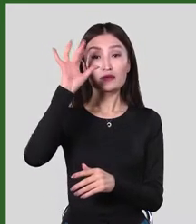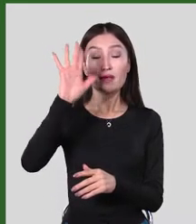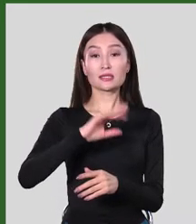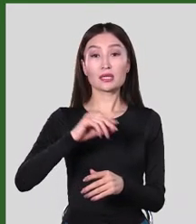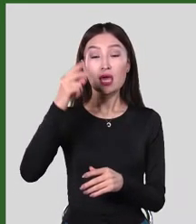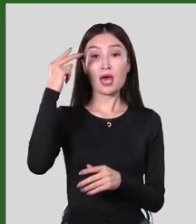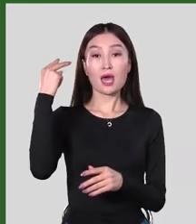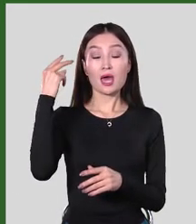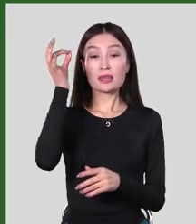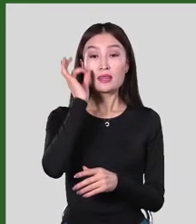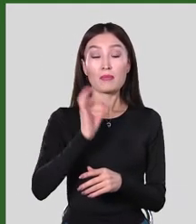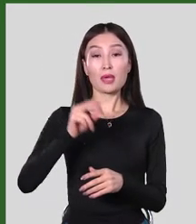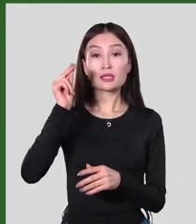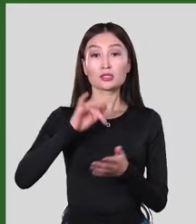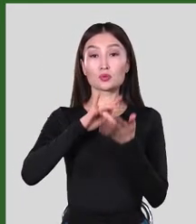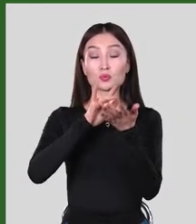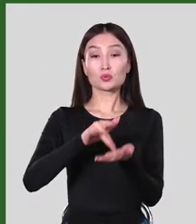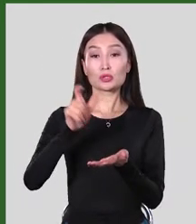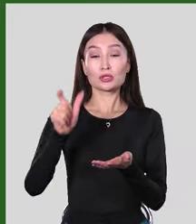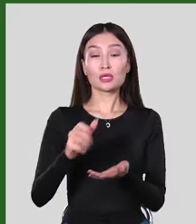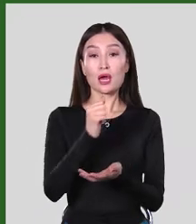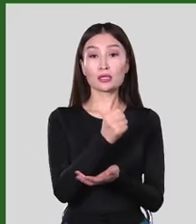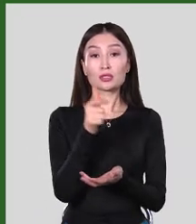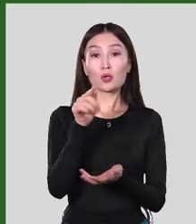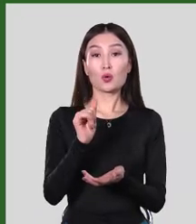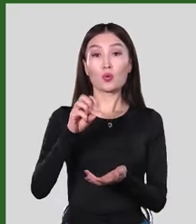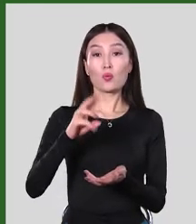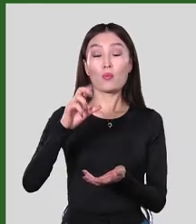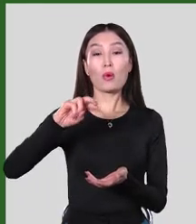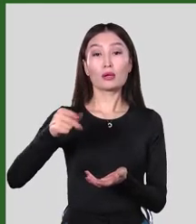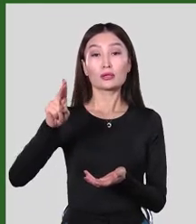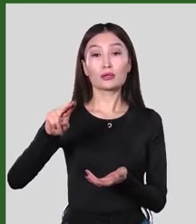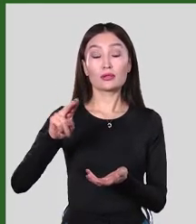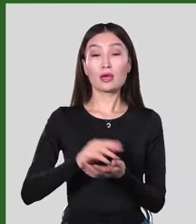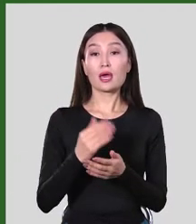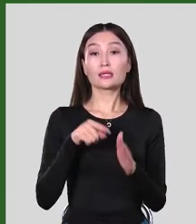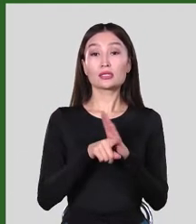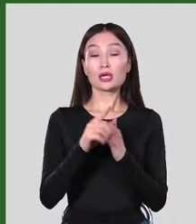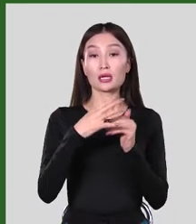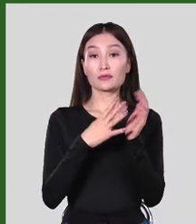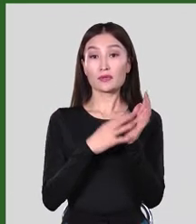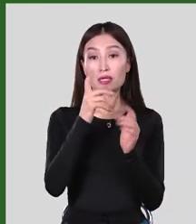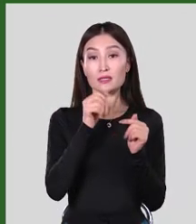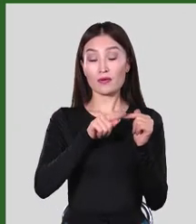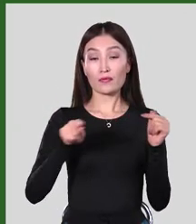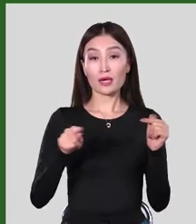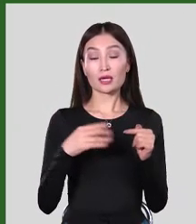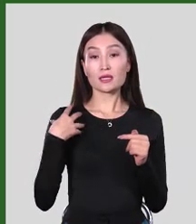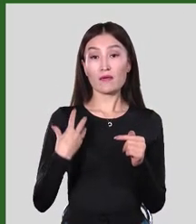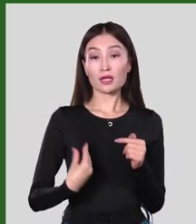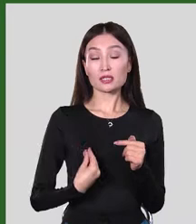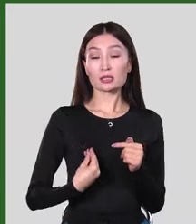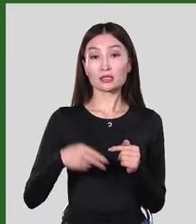немецкий путешественник и географ Александр Гумбольдт. В самом начале XIX века с